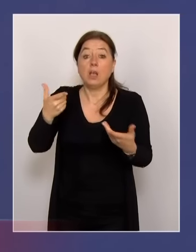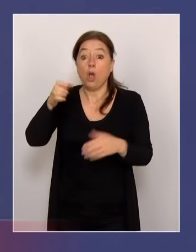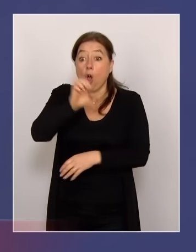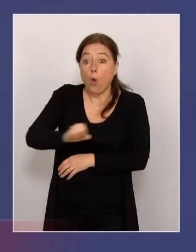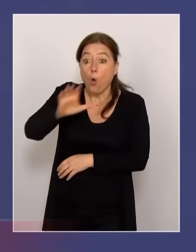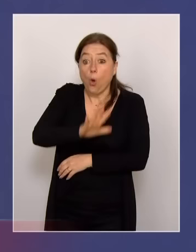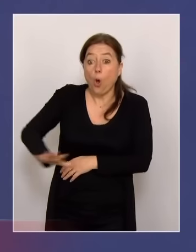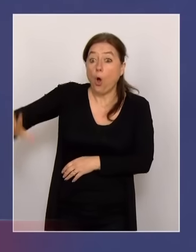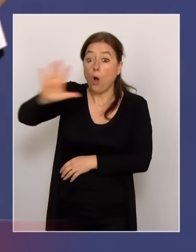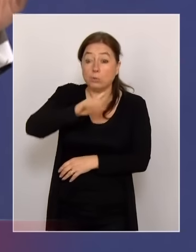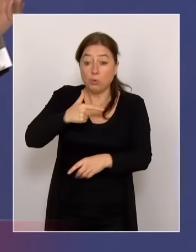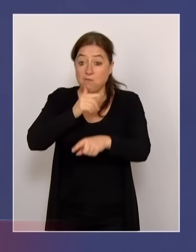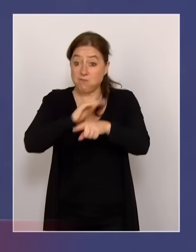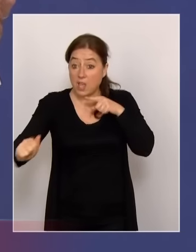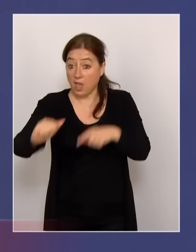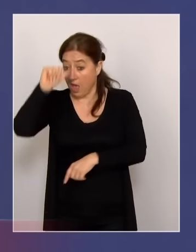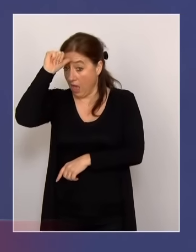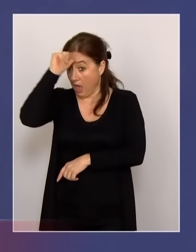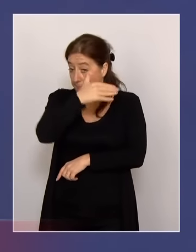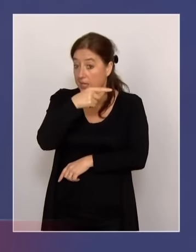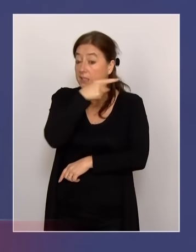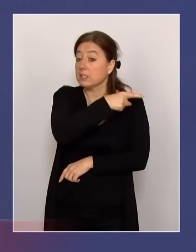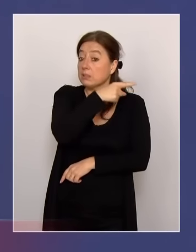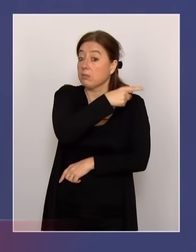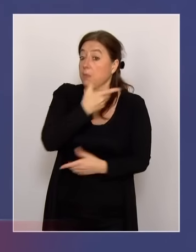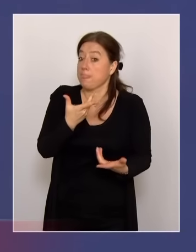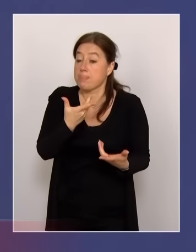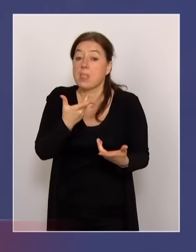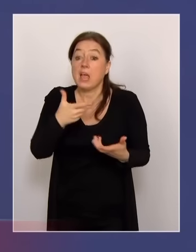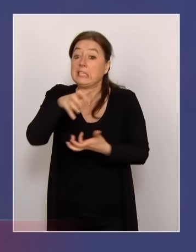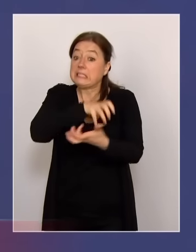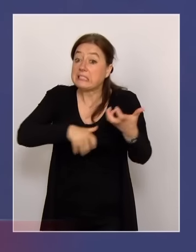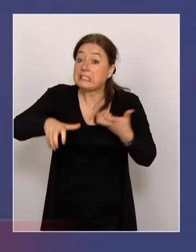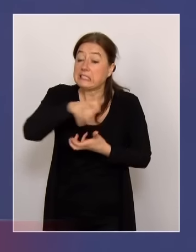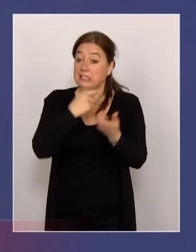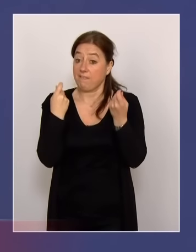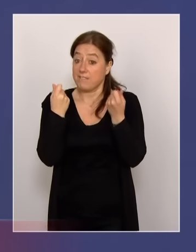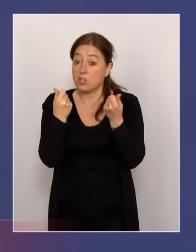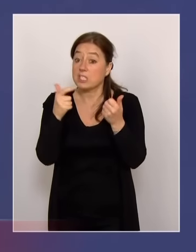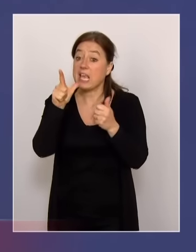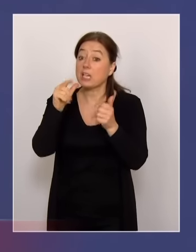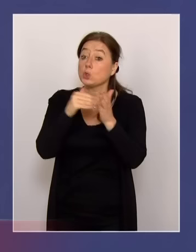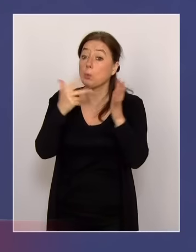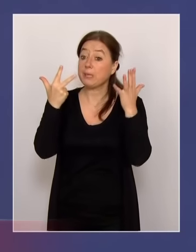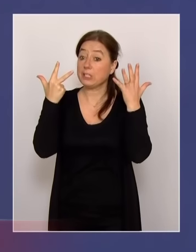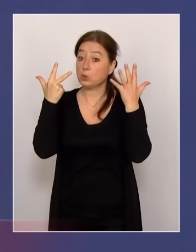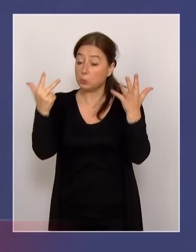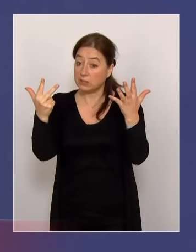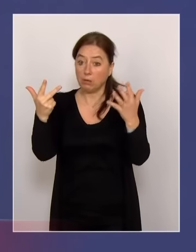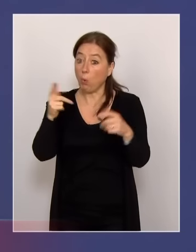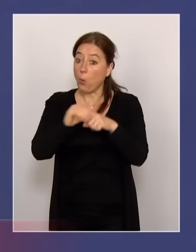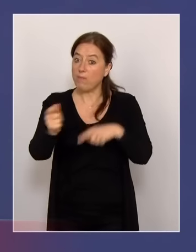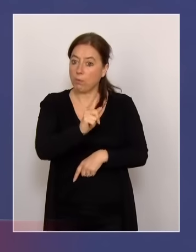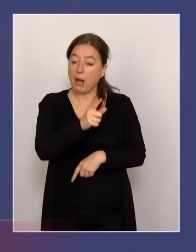au monde qui l'applique. Les Américains, qui étaient la source de la crise financière de 2008-2010, ont fait le choix de ne pas l'appliquer à leurs